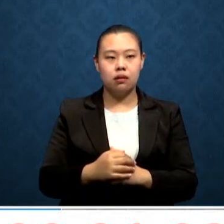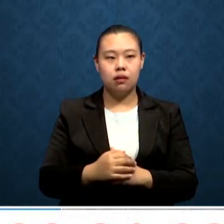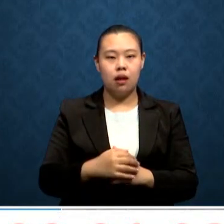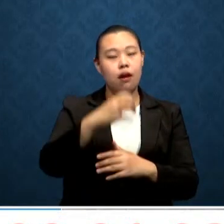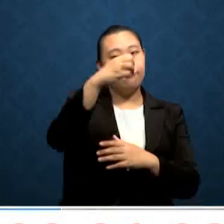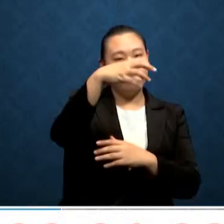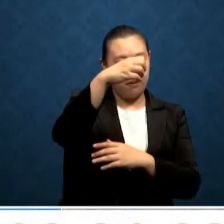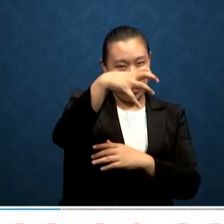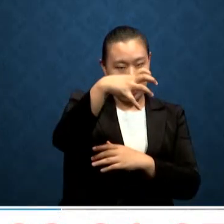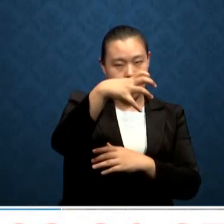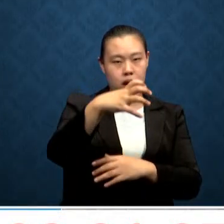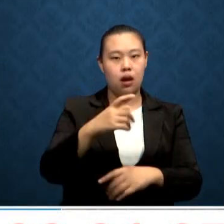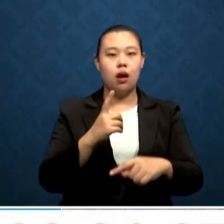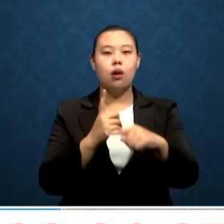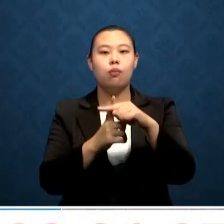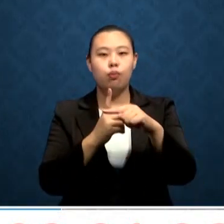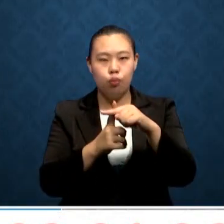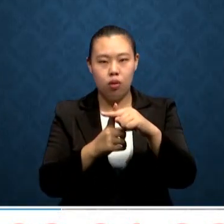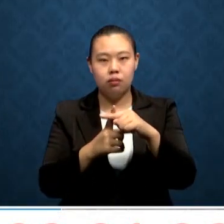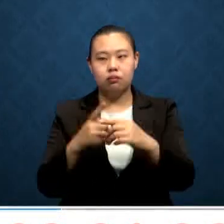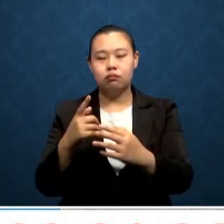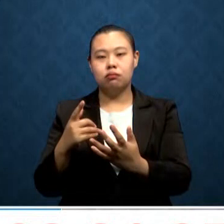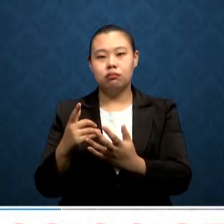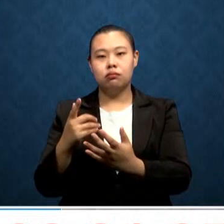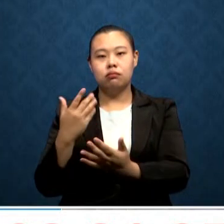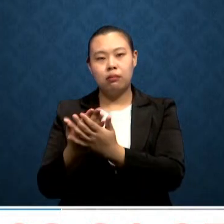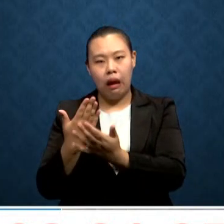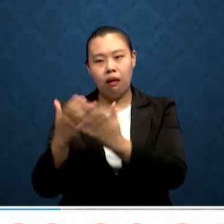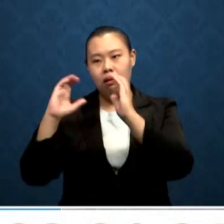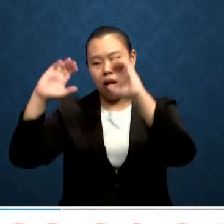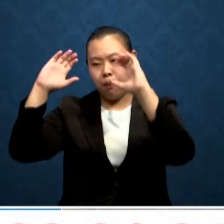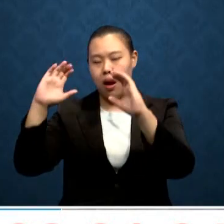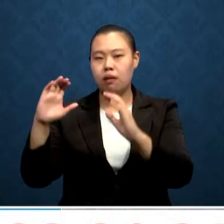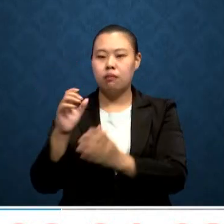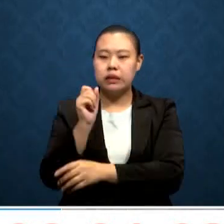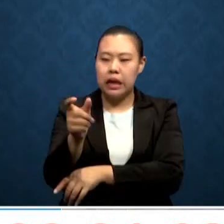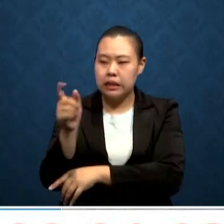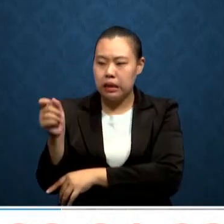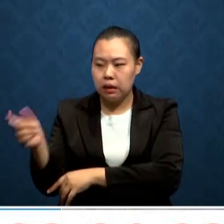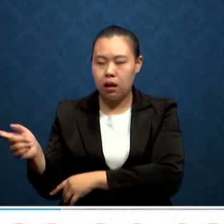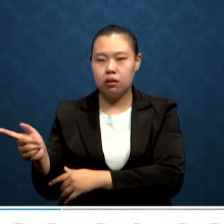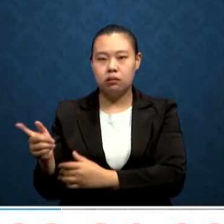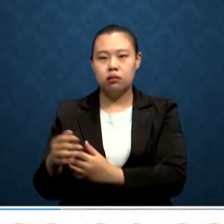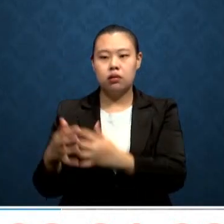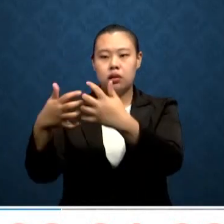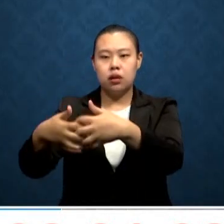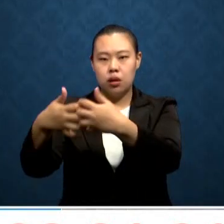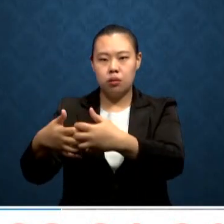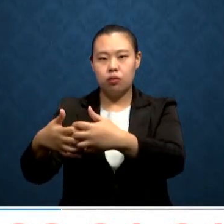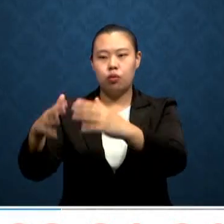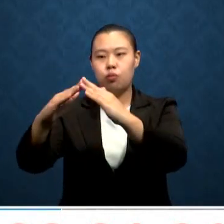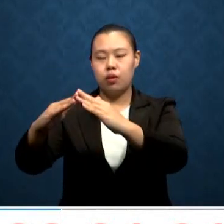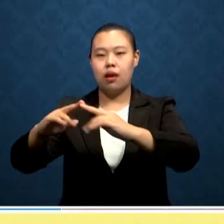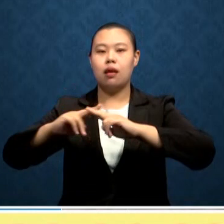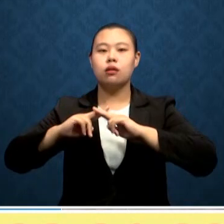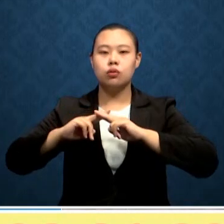ช้จ่ายตามนโยบายรัฐในส่วนโรงไฟฟ้าเอกชนที่รัฐต้องจ่ายเป็นค่า